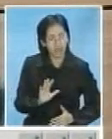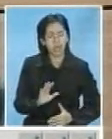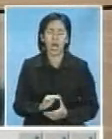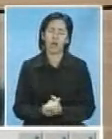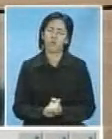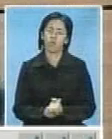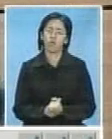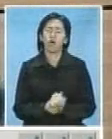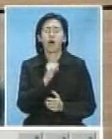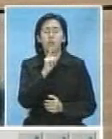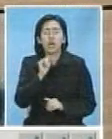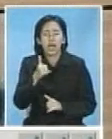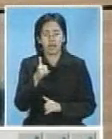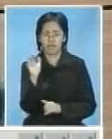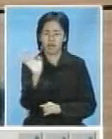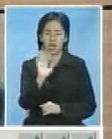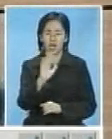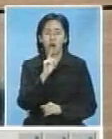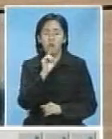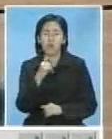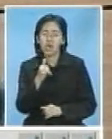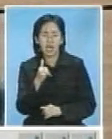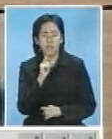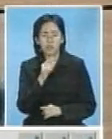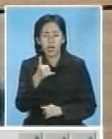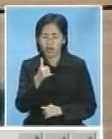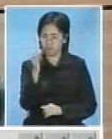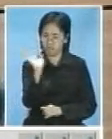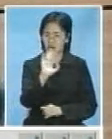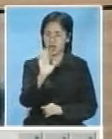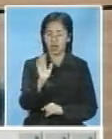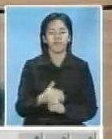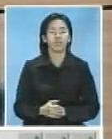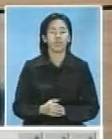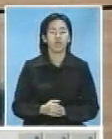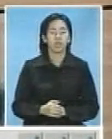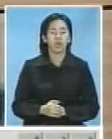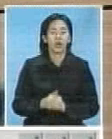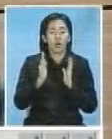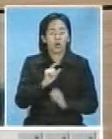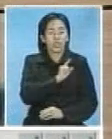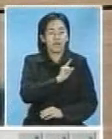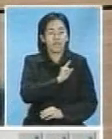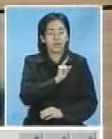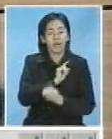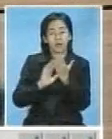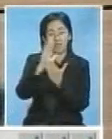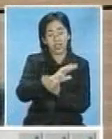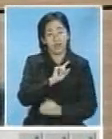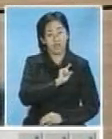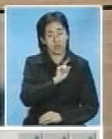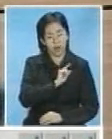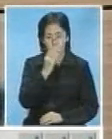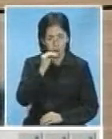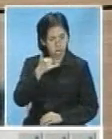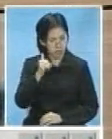ว่าเป็นการพูดเล่นๆกระเซ้าเย้าแย่ไม่ได้ค่ะผู้ที่เป็นผู้รับผิดชอบบ้านเมืองนี่นะคะพูด